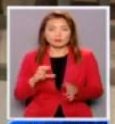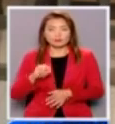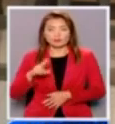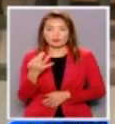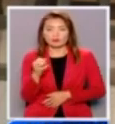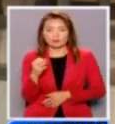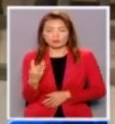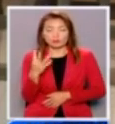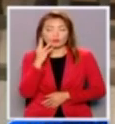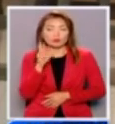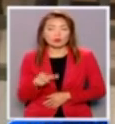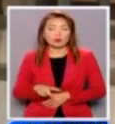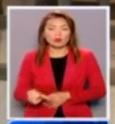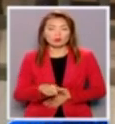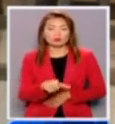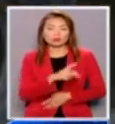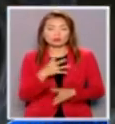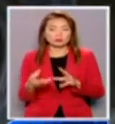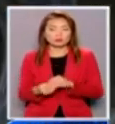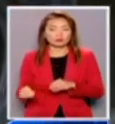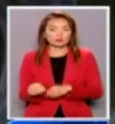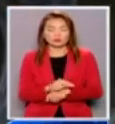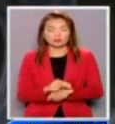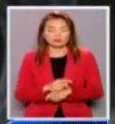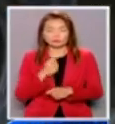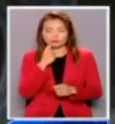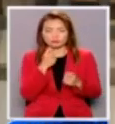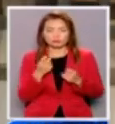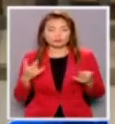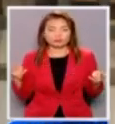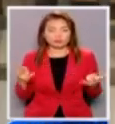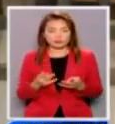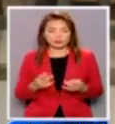Алматы жолын алатын болсақ, міне осы жерлерге назар аударылу керек деп біз ойлаймыз.